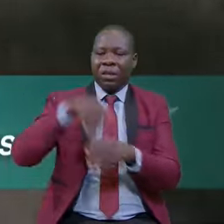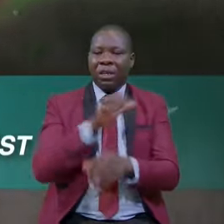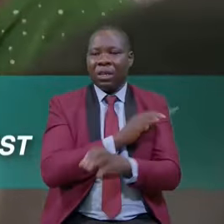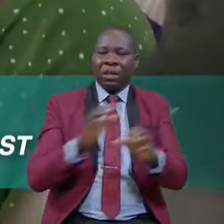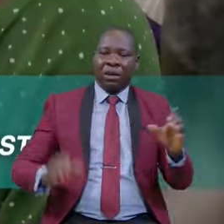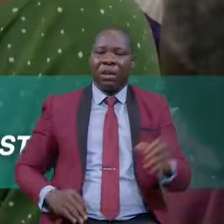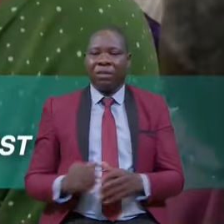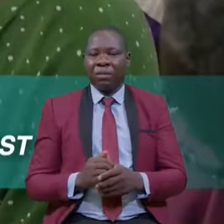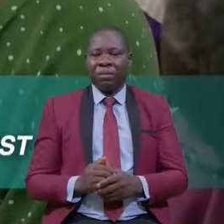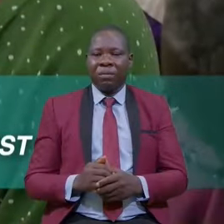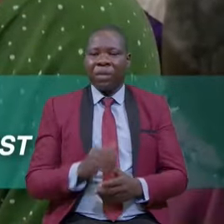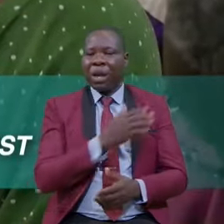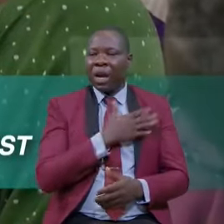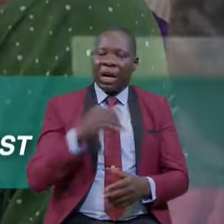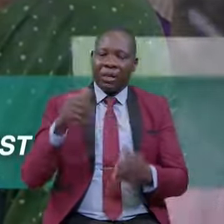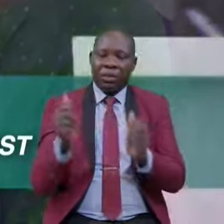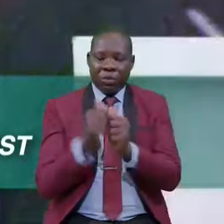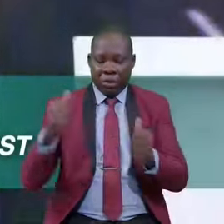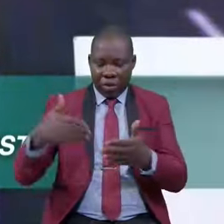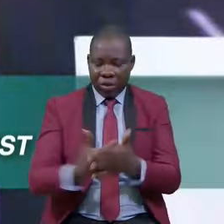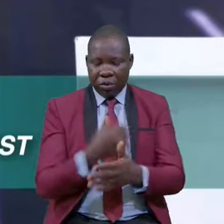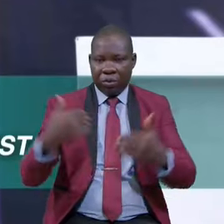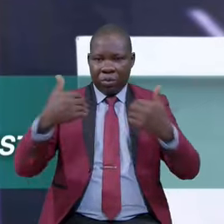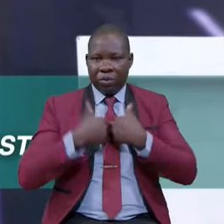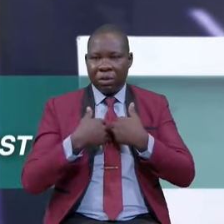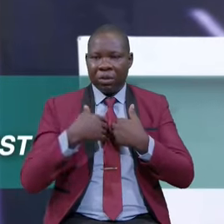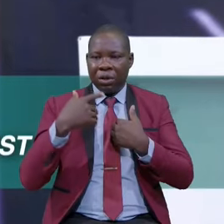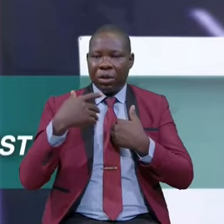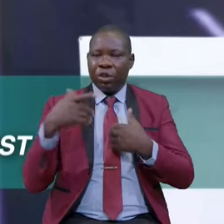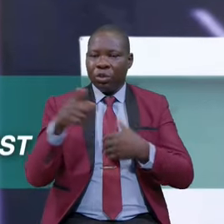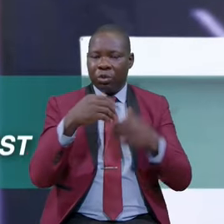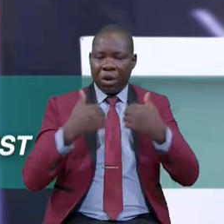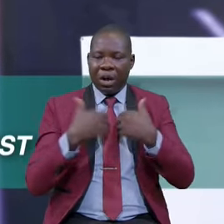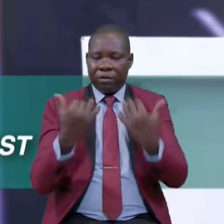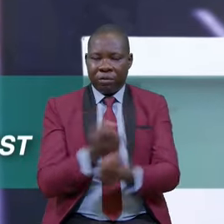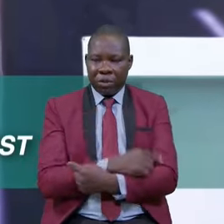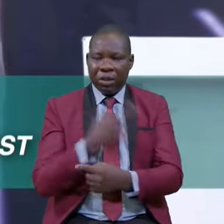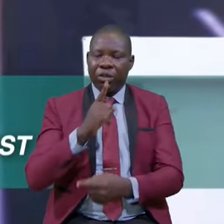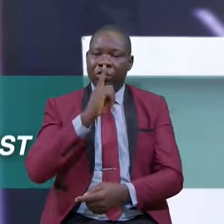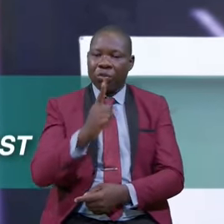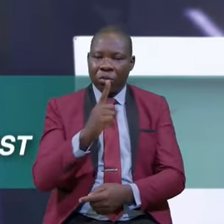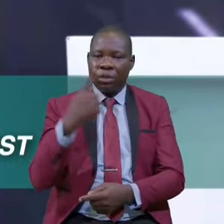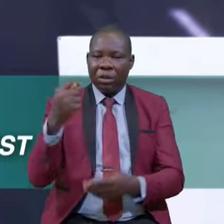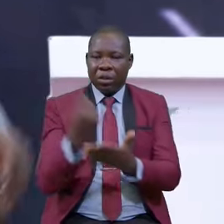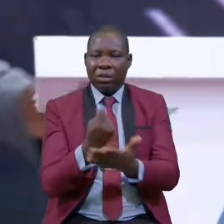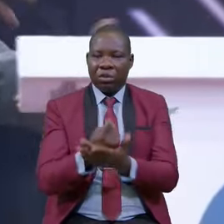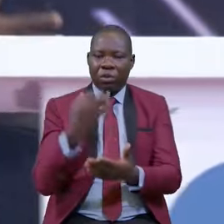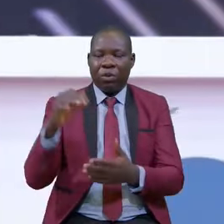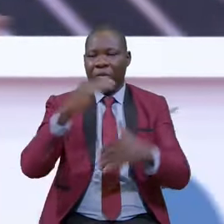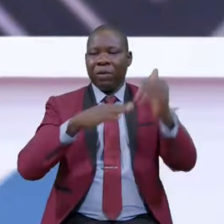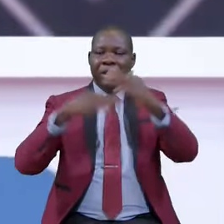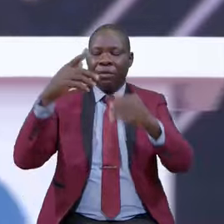Christ. Et avec la nouvelle possession que tu auras aujourd'hui, la vérité, le trésor du ciel,